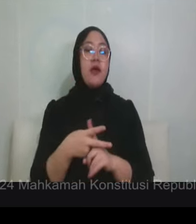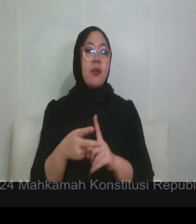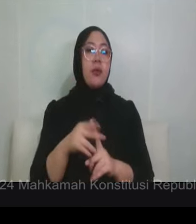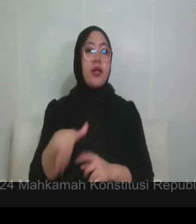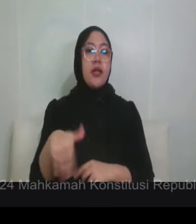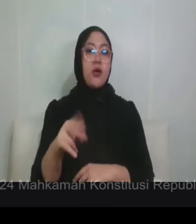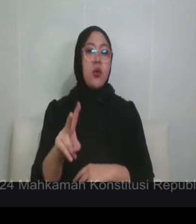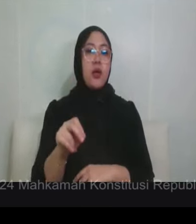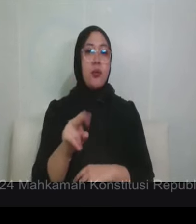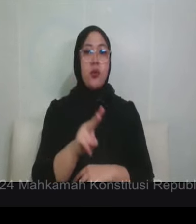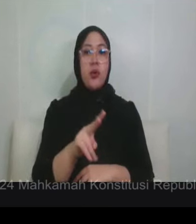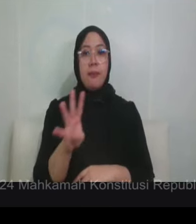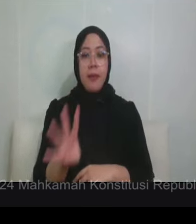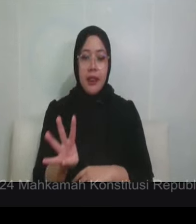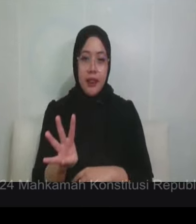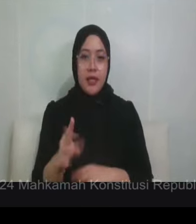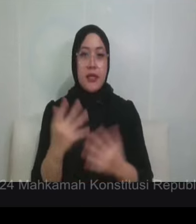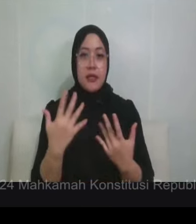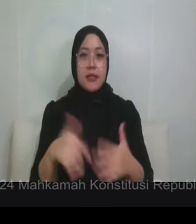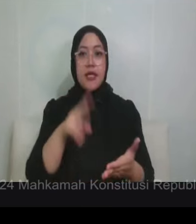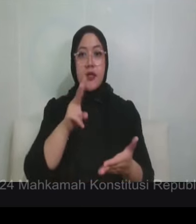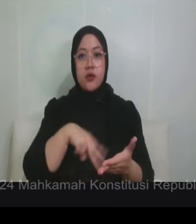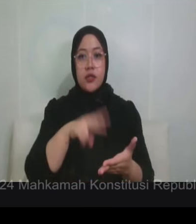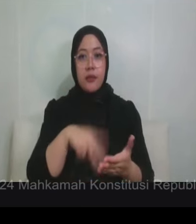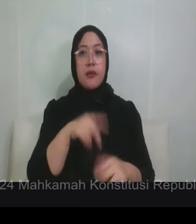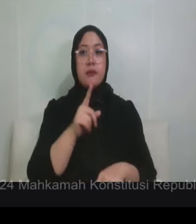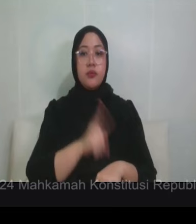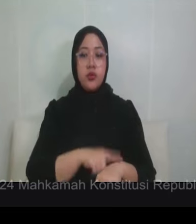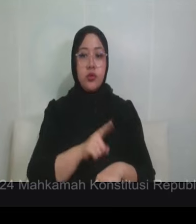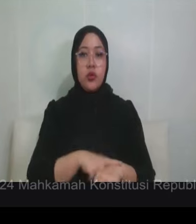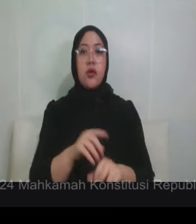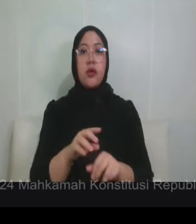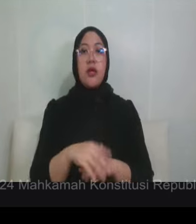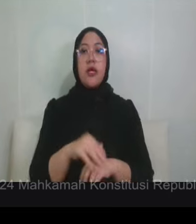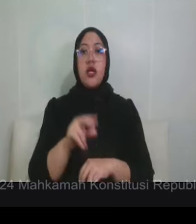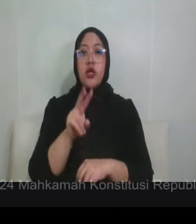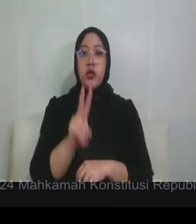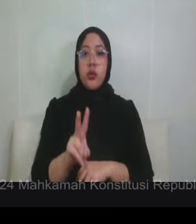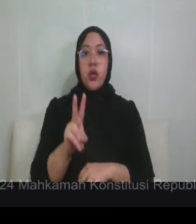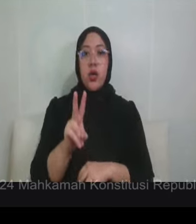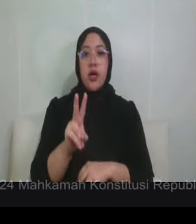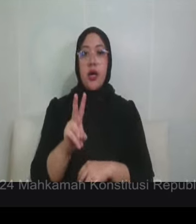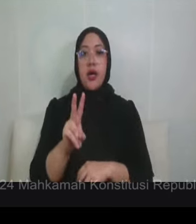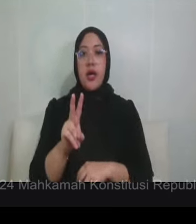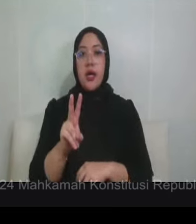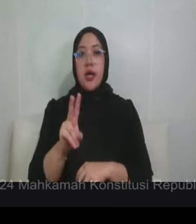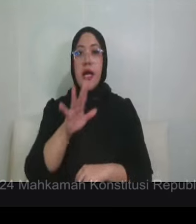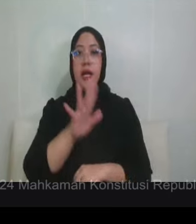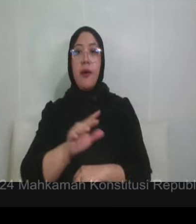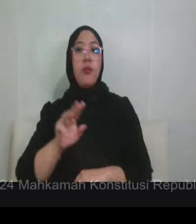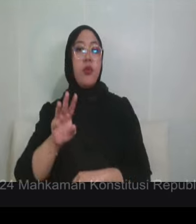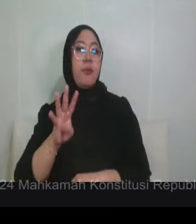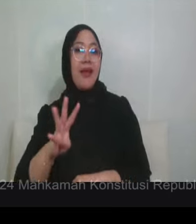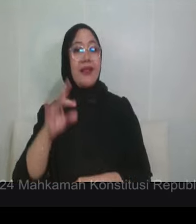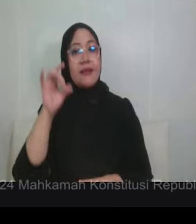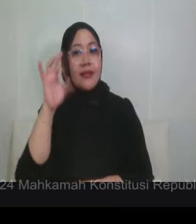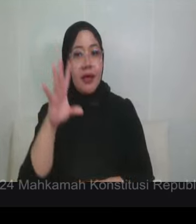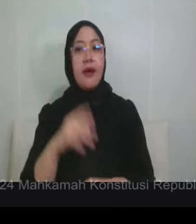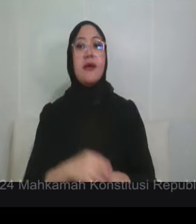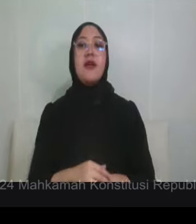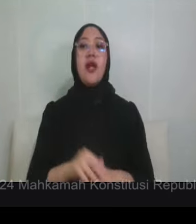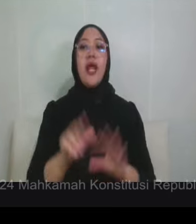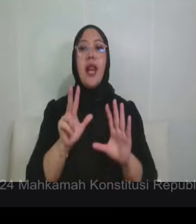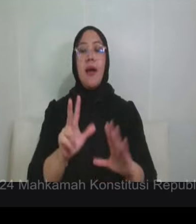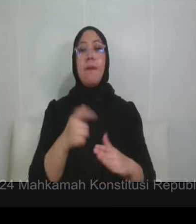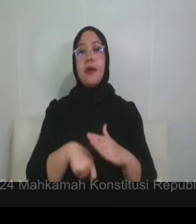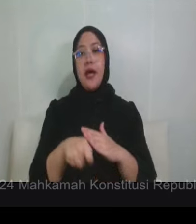2024 selesai diucapkan pukul 1454 menit wakia barat oleh An Hakim tersebut